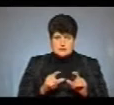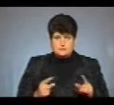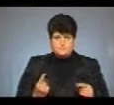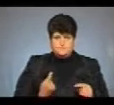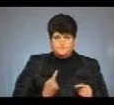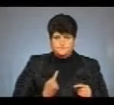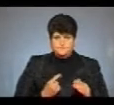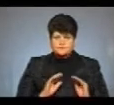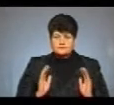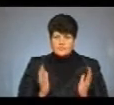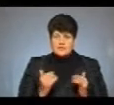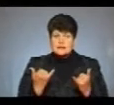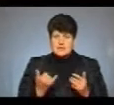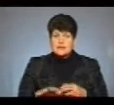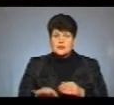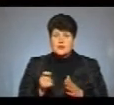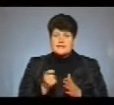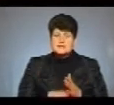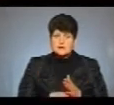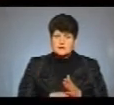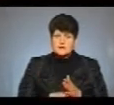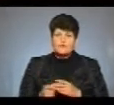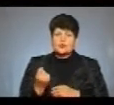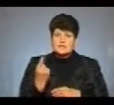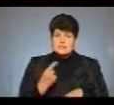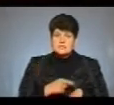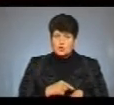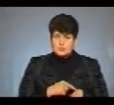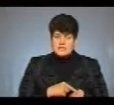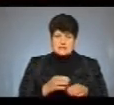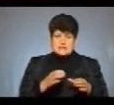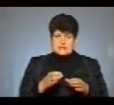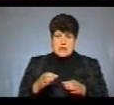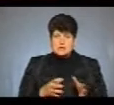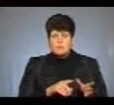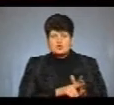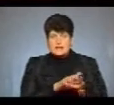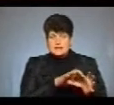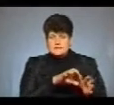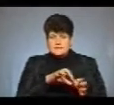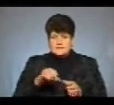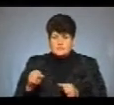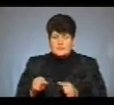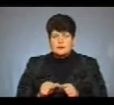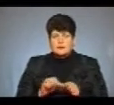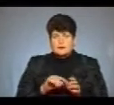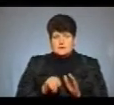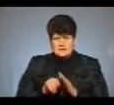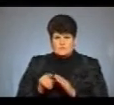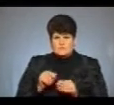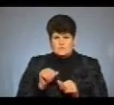охороною. Зараз територія закрита. Об 11 годині снаряди почали вивозити за місто для